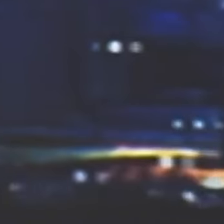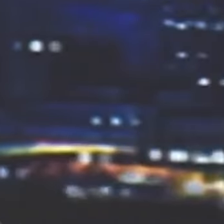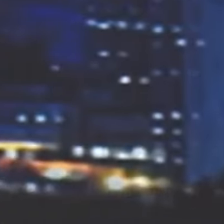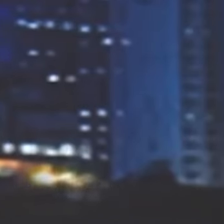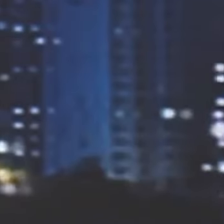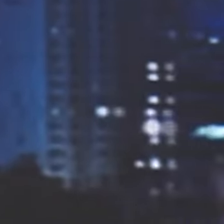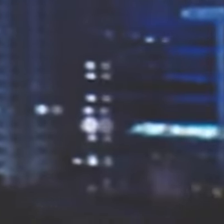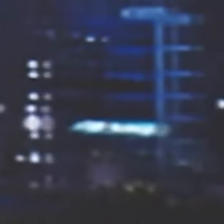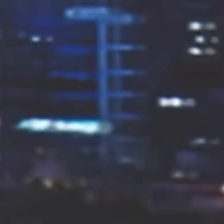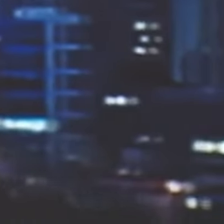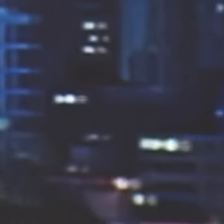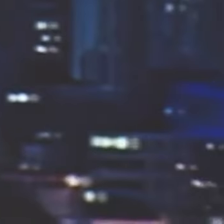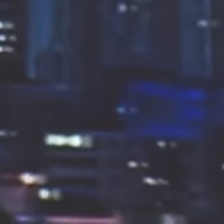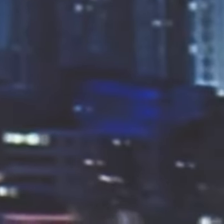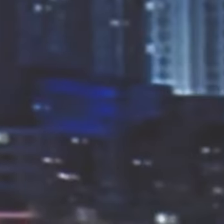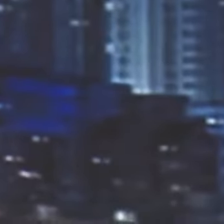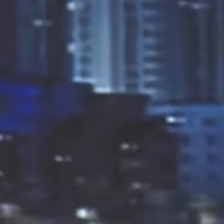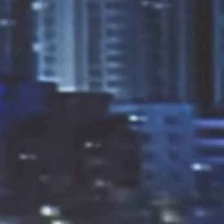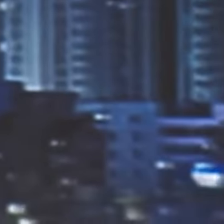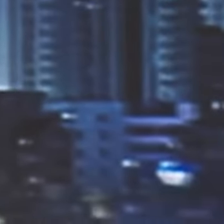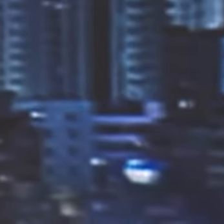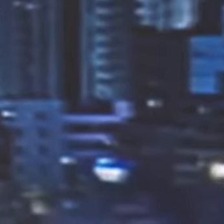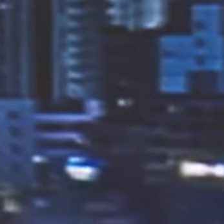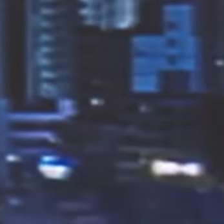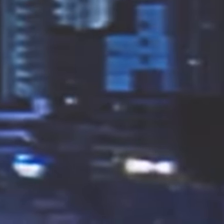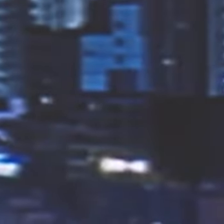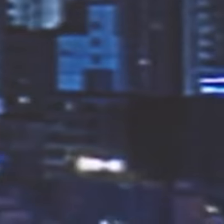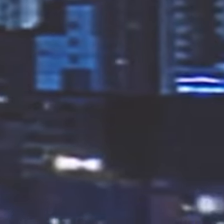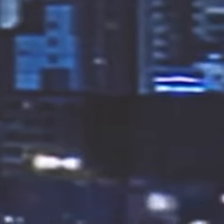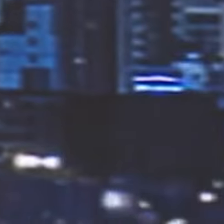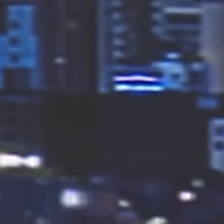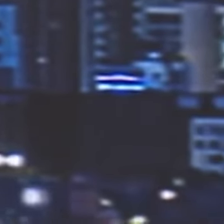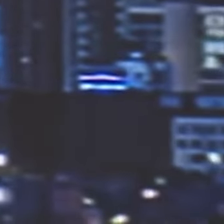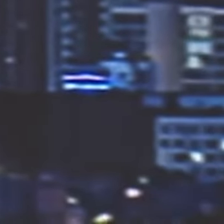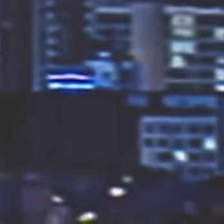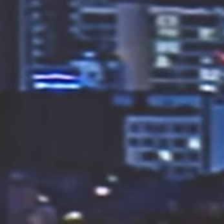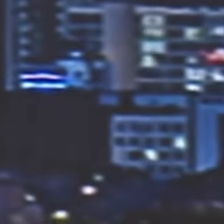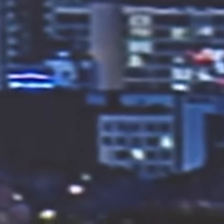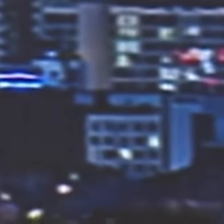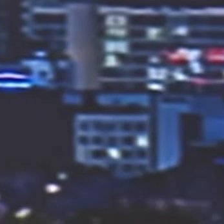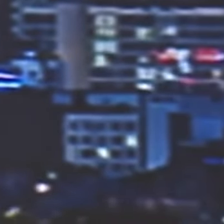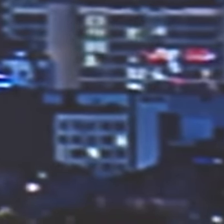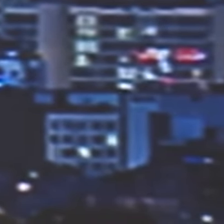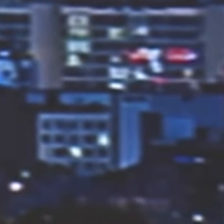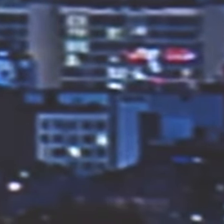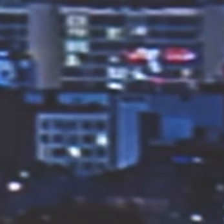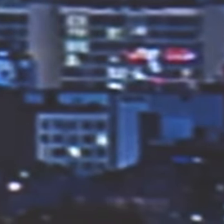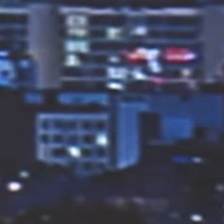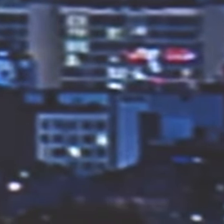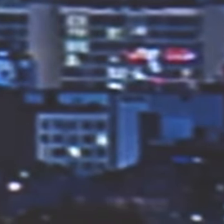JTBC 뉴스를 시청해주신 여러분 고맙습니다. 저희는 저녁 6시 50분 뉴스룸에서 뵙겠습니다.